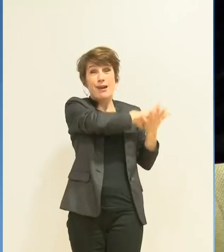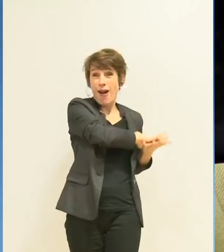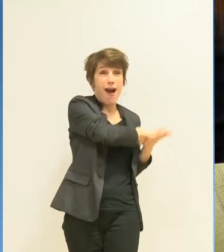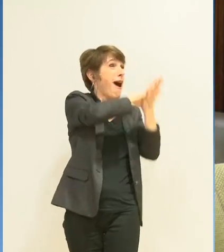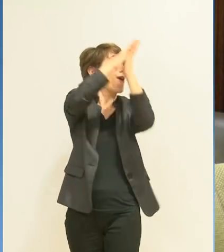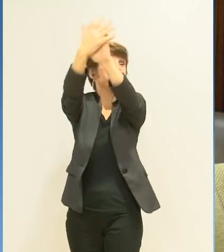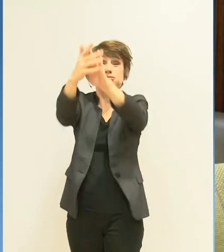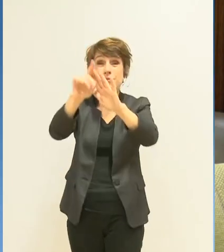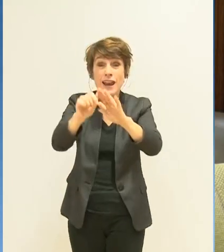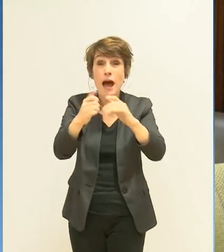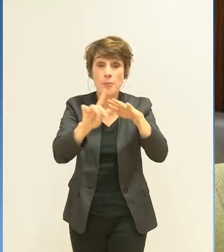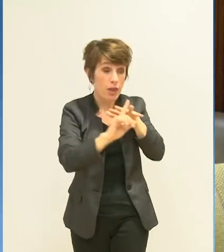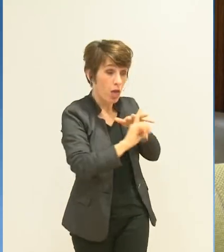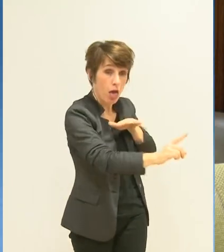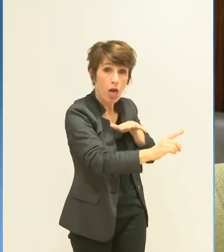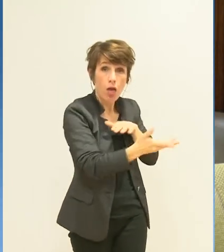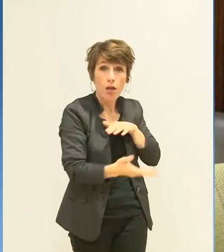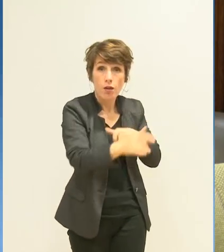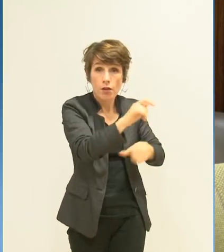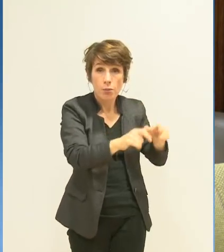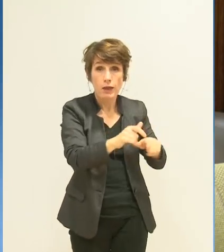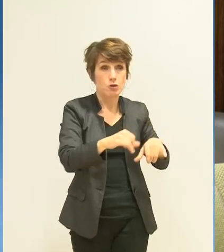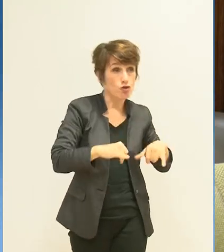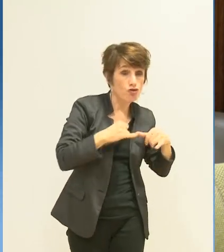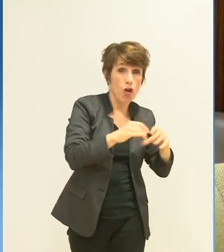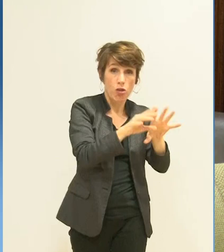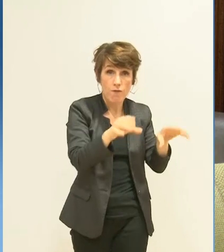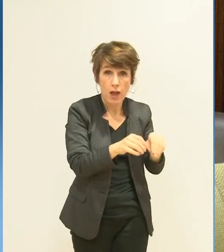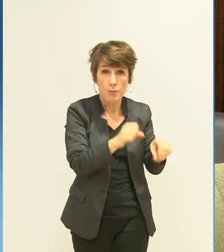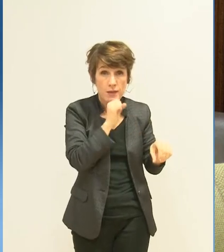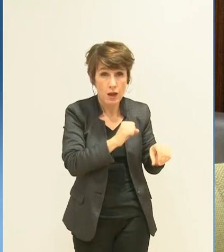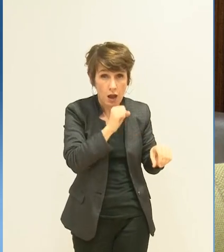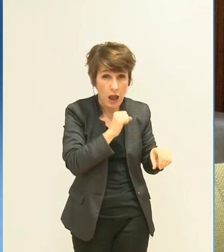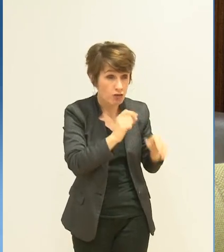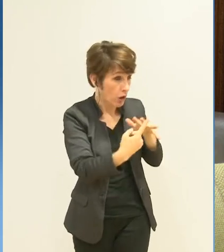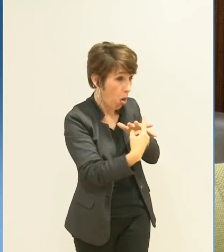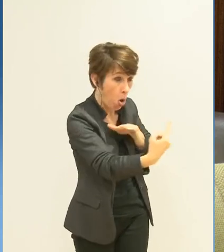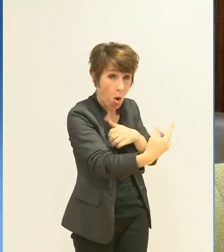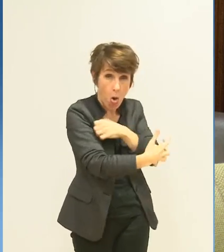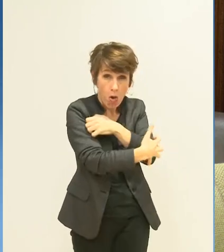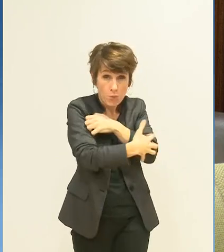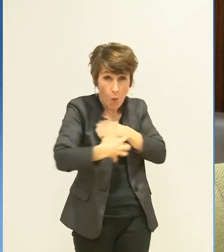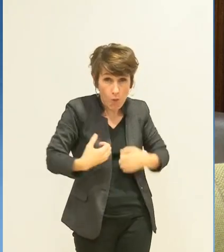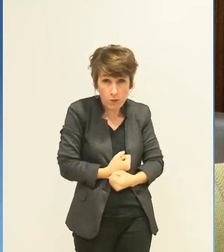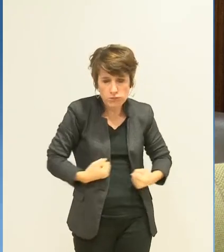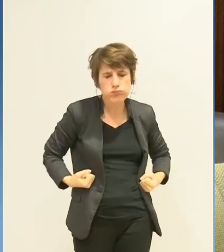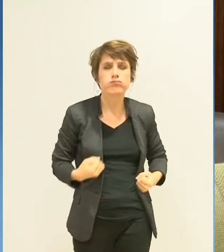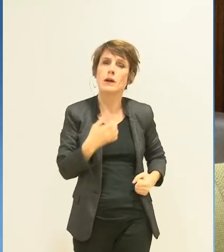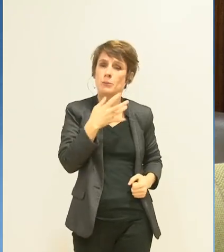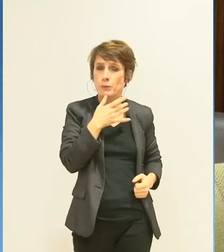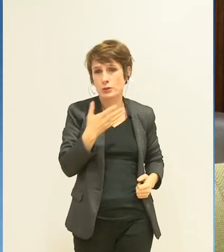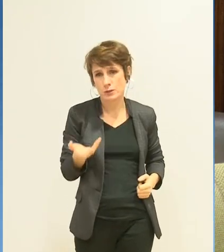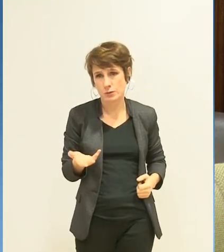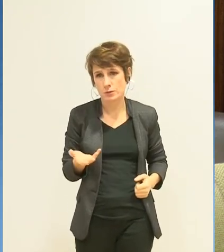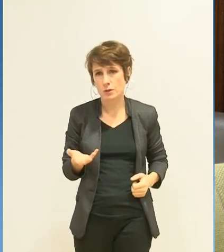familles des enfants nos aînés vivent dans la précarité extrême nos politiques aussi ambitieux soit elle